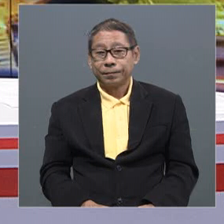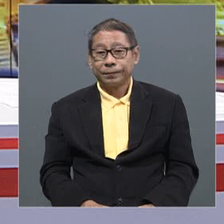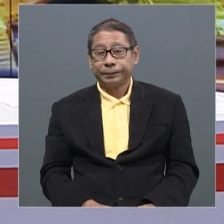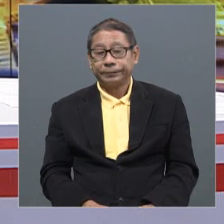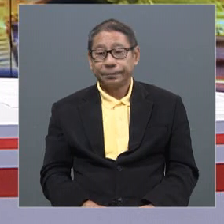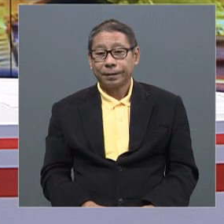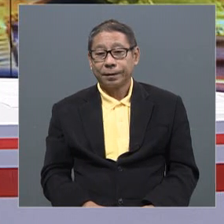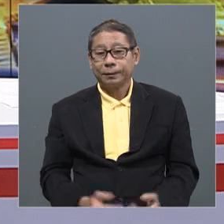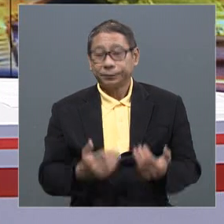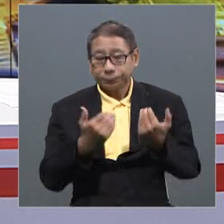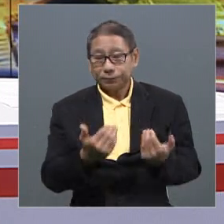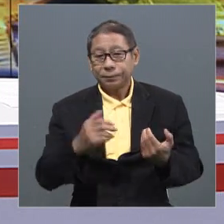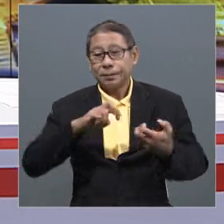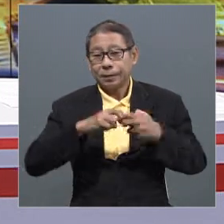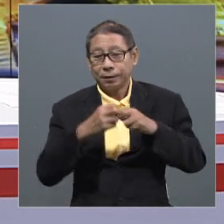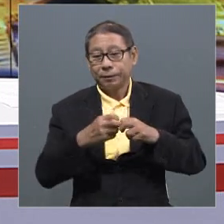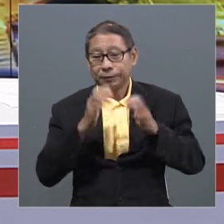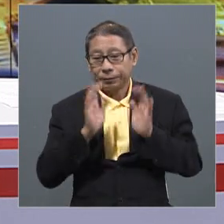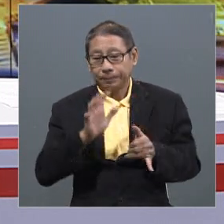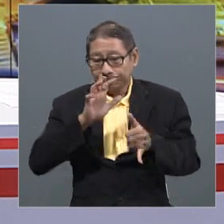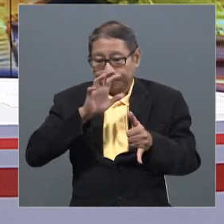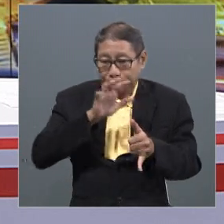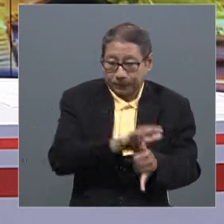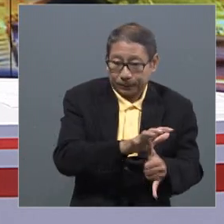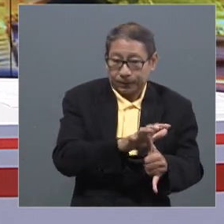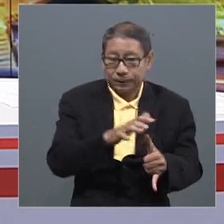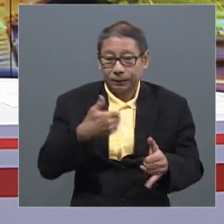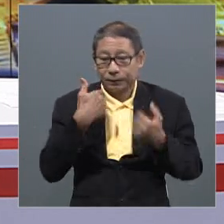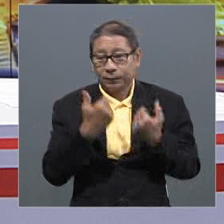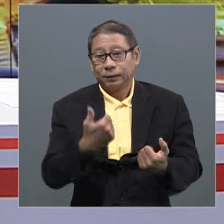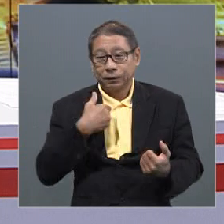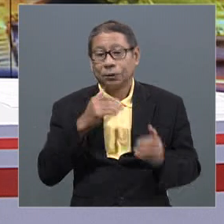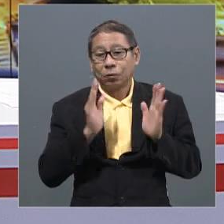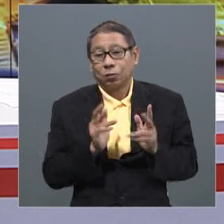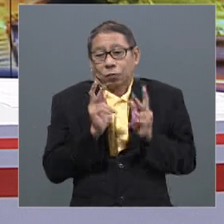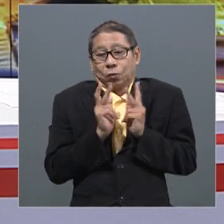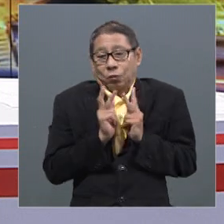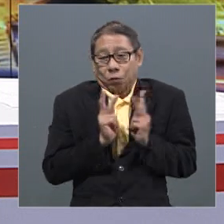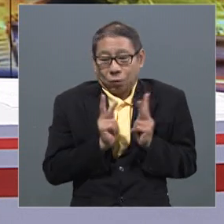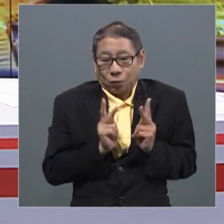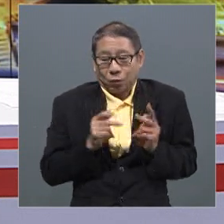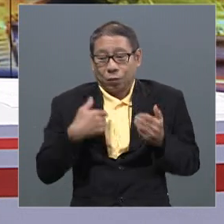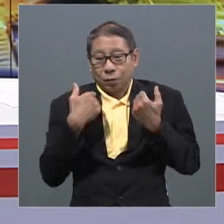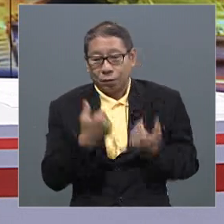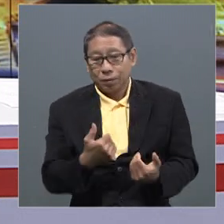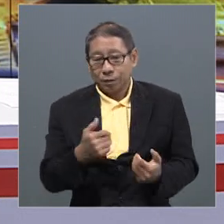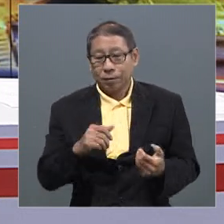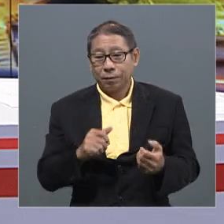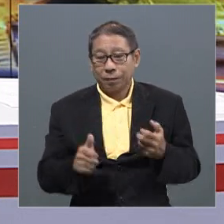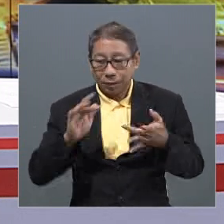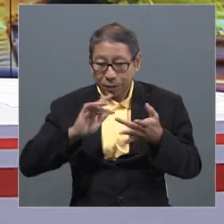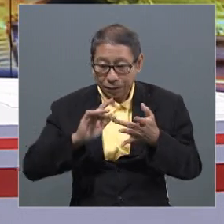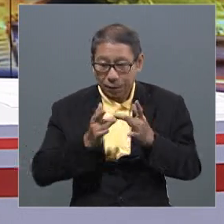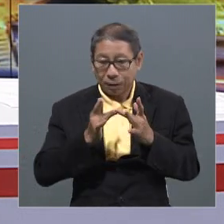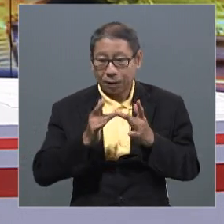คือช่วงนี้มันก็มีเรื่องโจมตีไซเบอร์อะไรทำให้คนเขาก็กลัวกันนะครับรวมถึงภัยต่างๆที่มาจากเรื่องอินเทอร์เน็ตเรื่อง